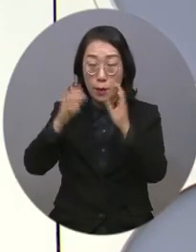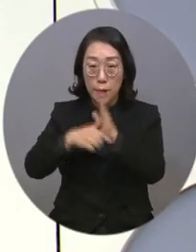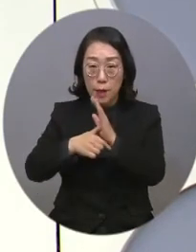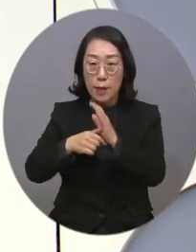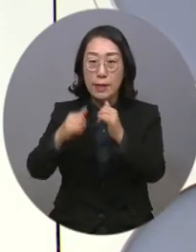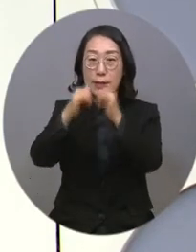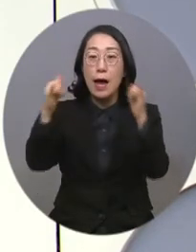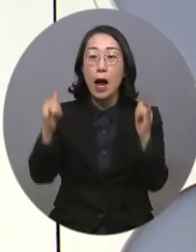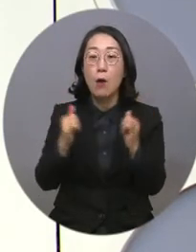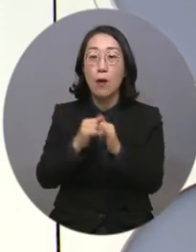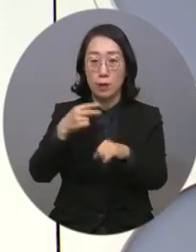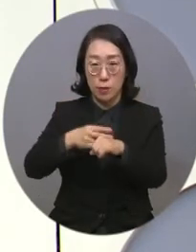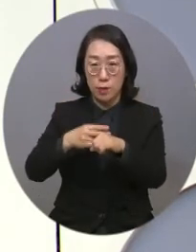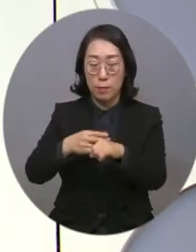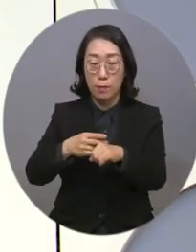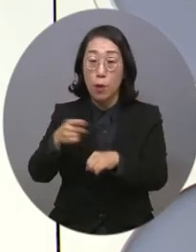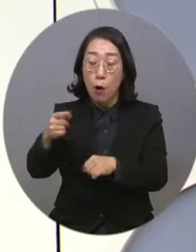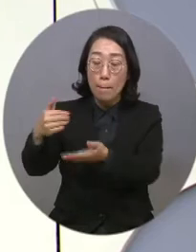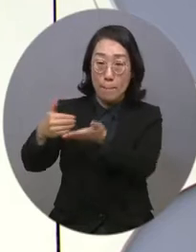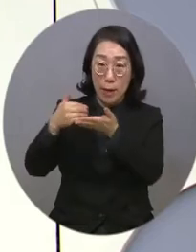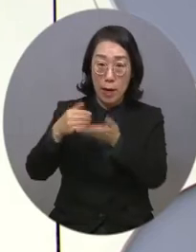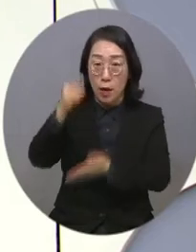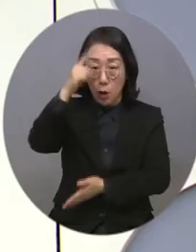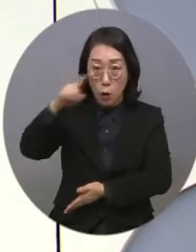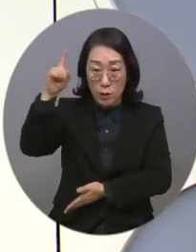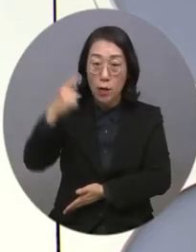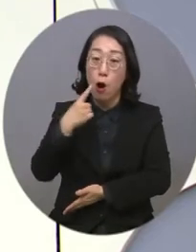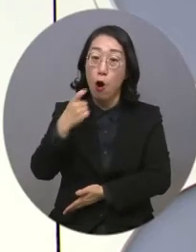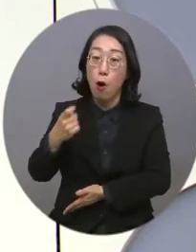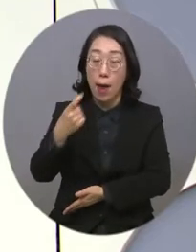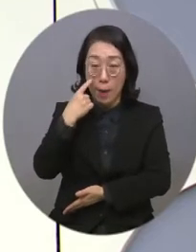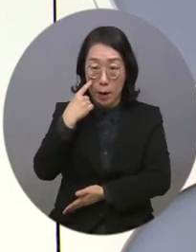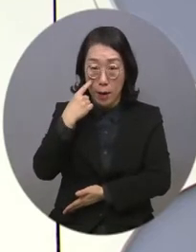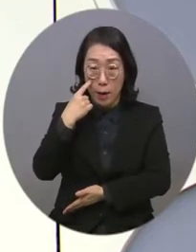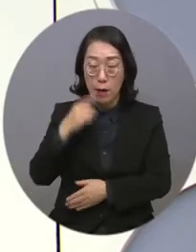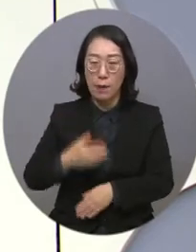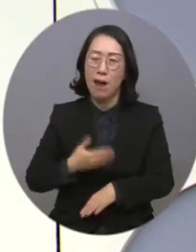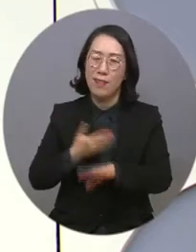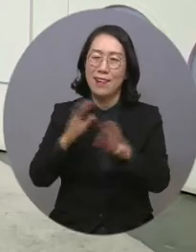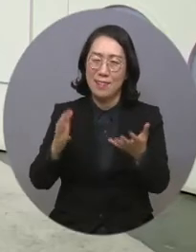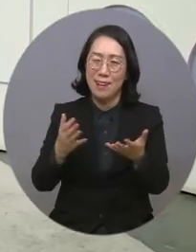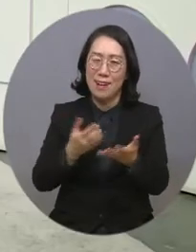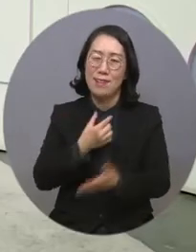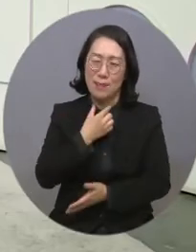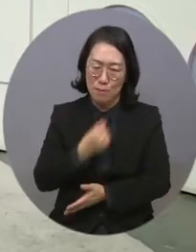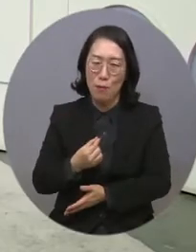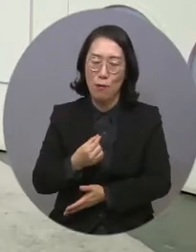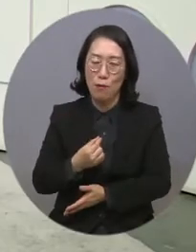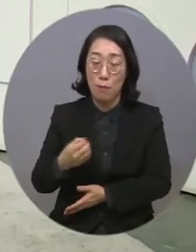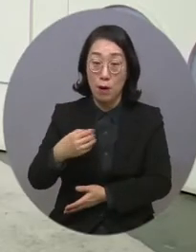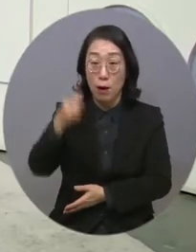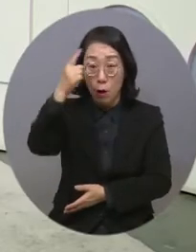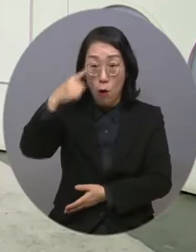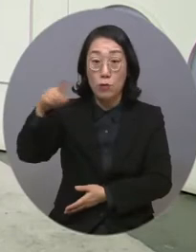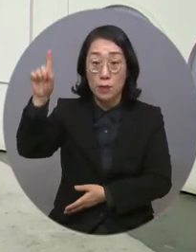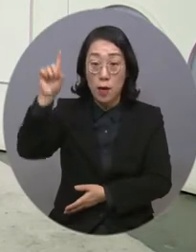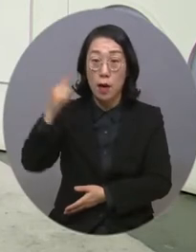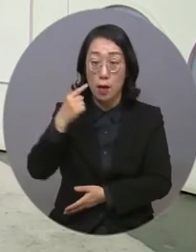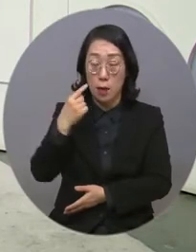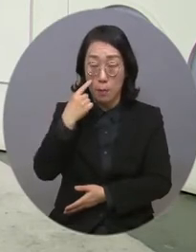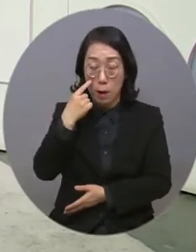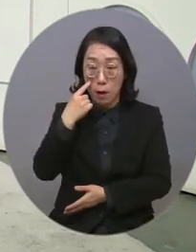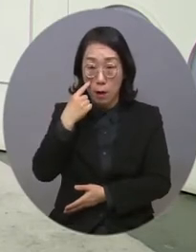아무도 하지 않는 그 러시아를 한번 해보라. 만약에 네가 외국에 가고 싶, 제가 외국에 가고 싶다 했었거든요. 그래서 러시아, 그 당시에 러시아도 아주